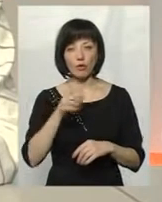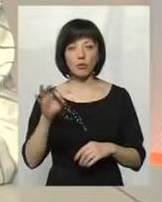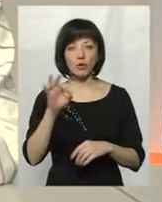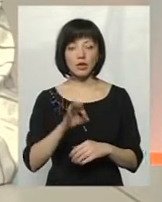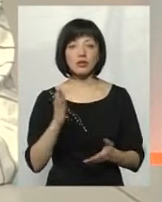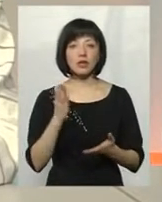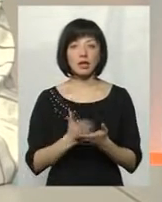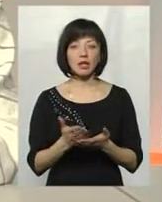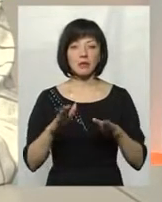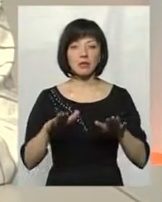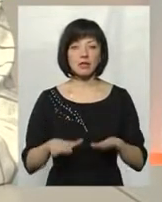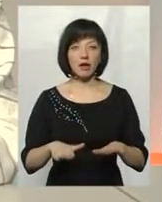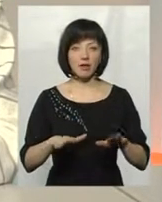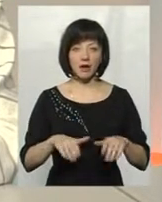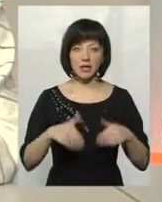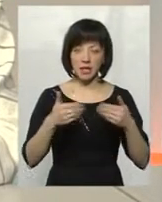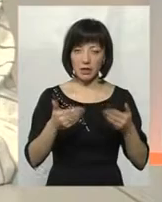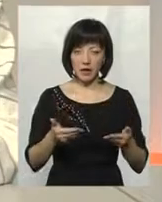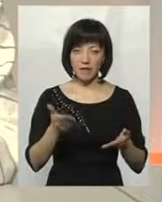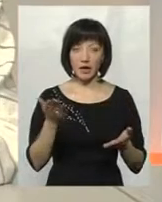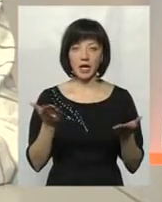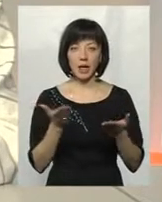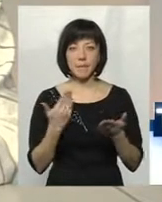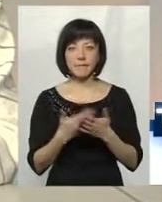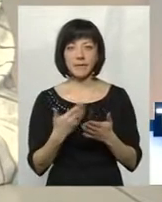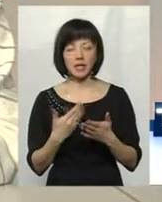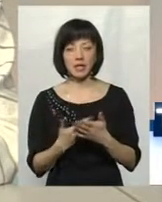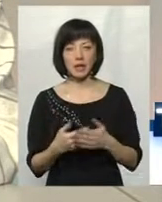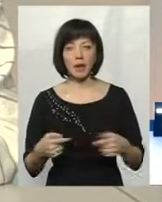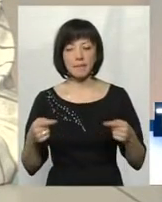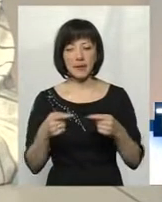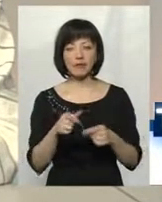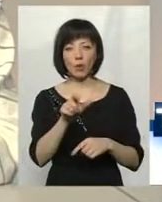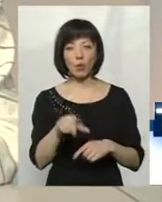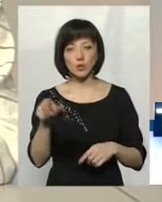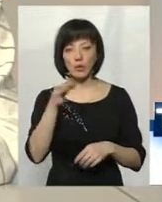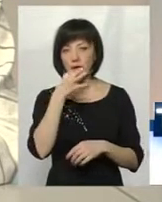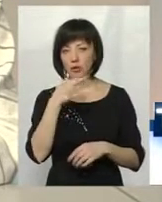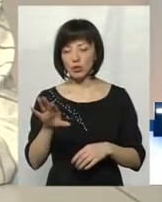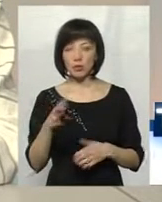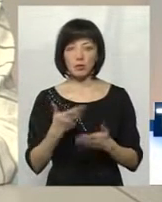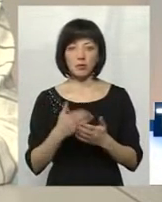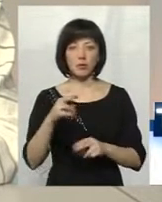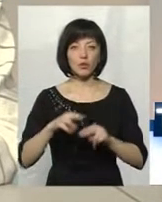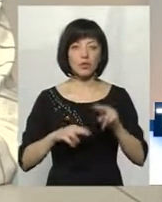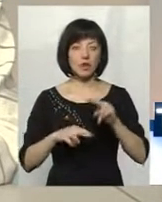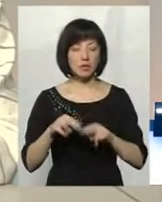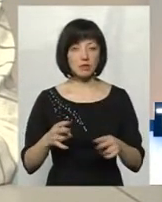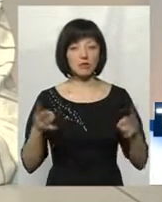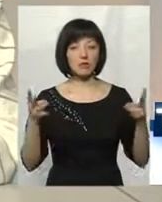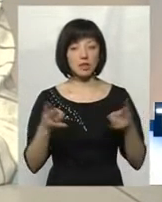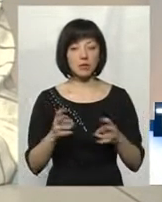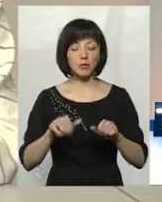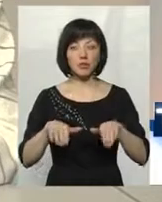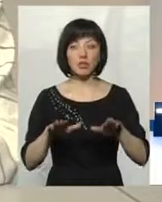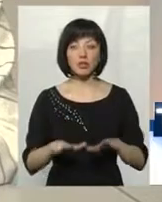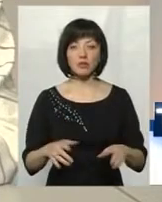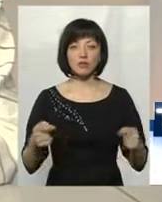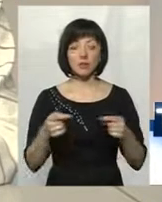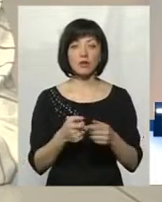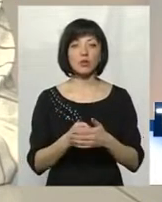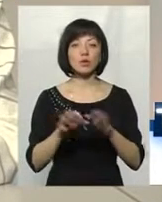що є якась місцева ініціатива, і їй, наприклад, певної особи не подобається якесь там будівництво, то потрібно вирішити відповідно